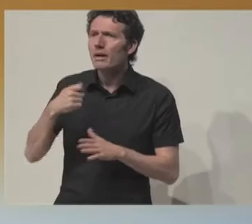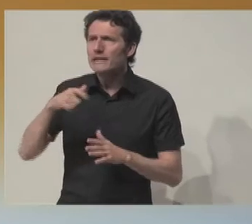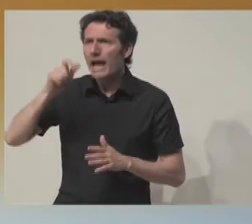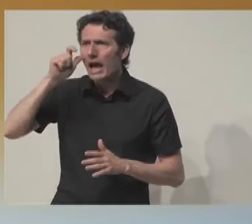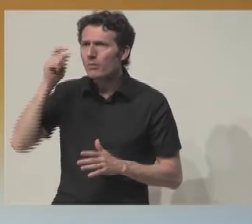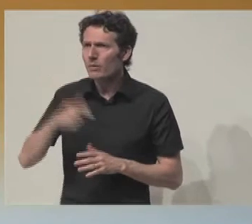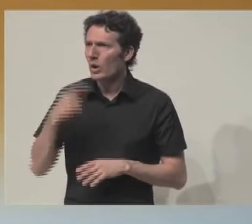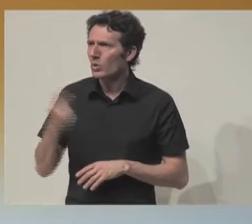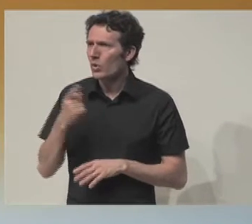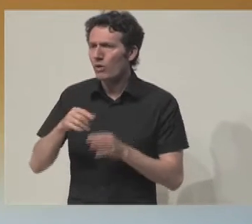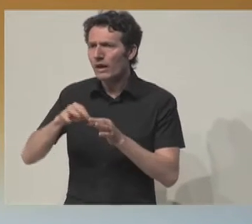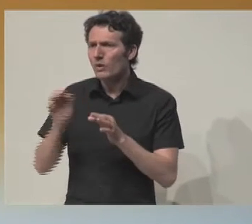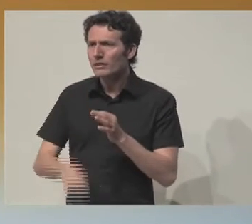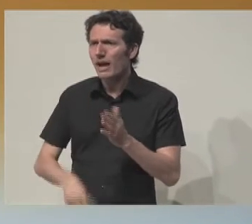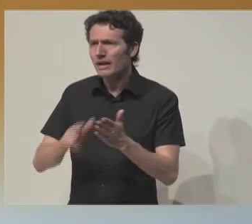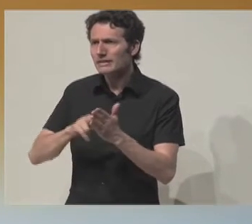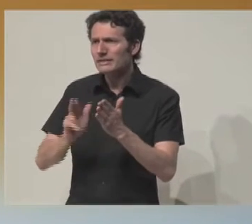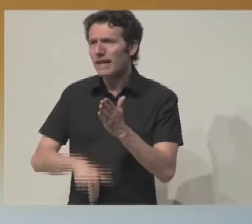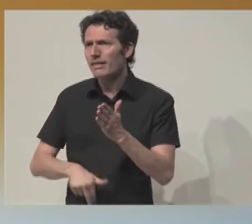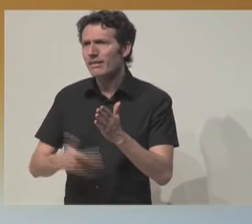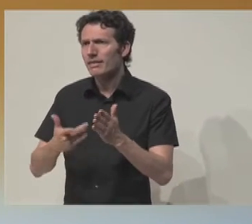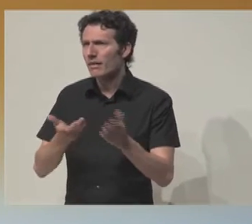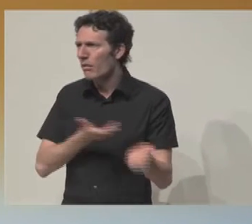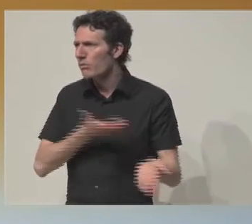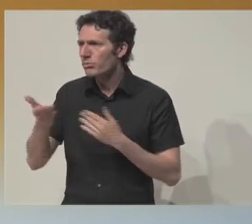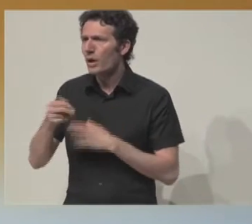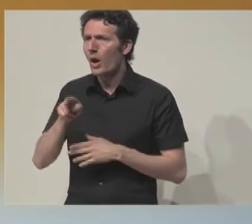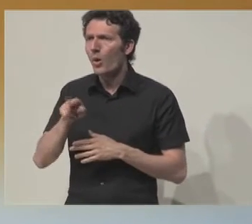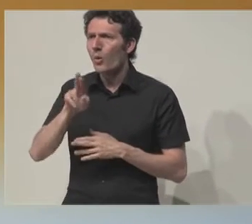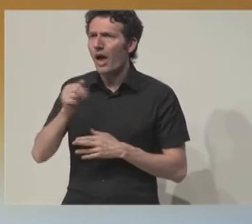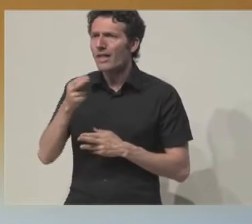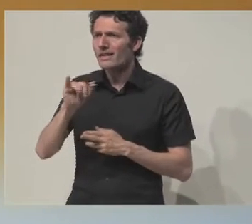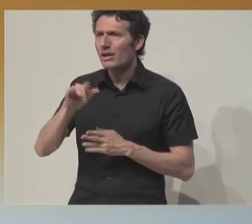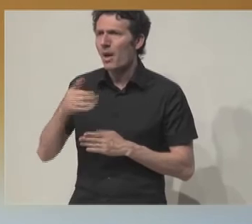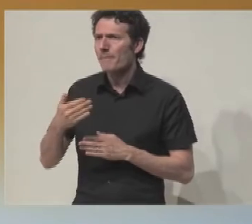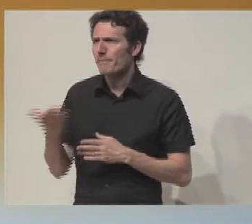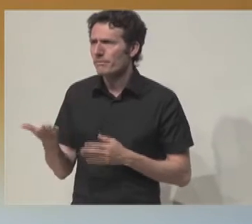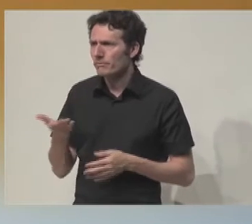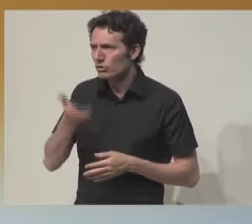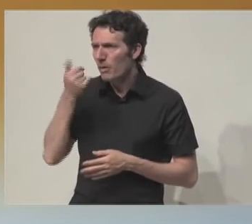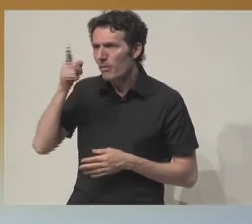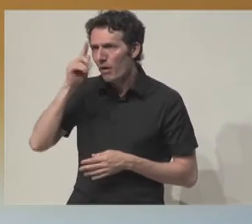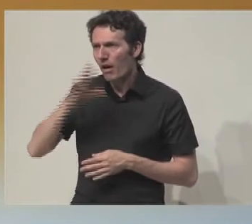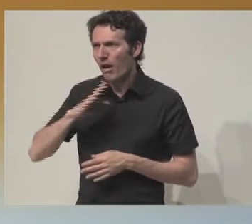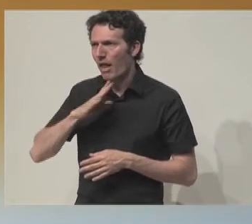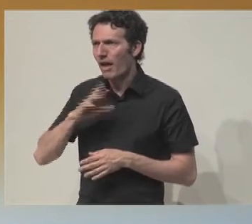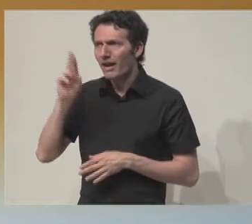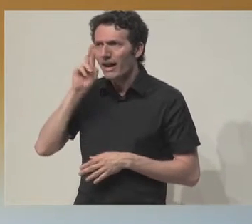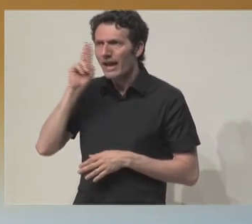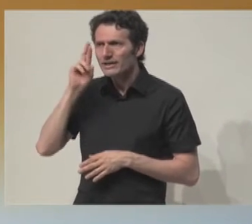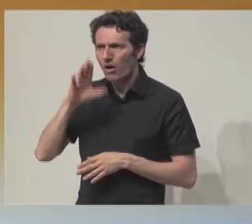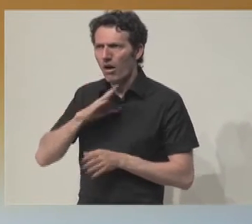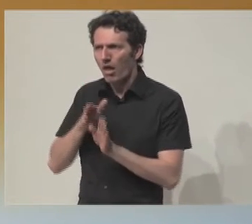se conclue par la signature d'un contrat de fourniture d'uranium je ne sais pas pourquoi mais il doit y avoir une raison ou une autre